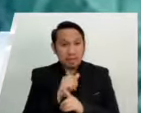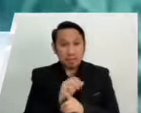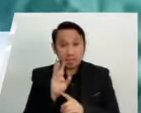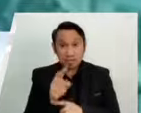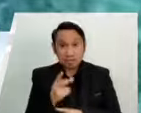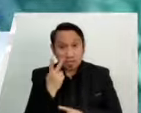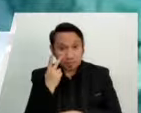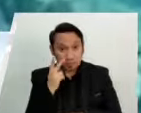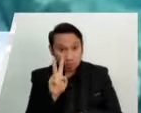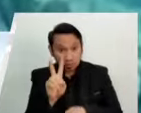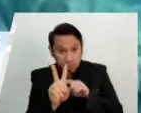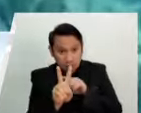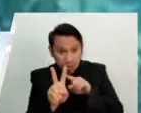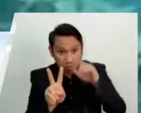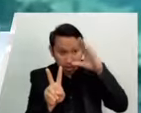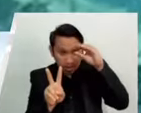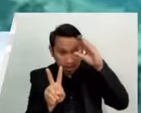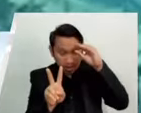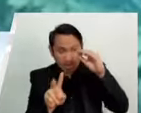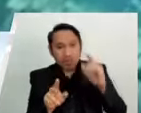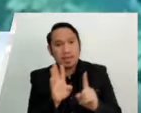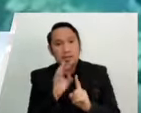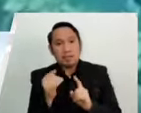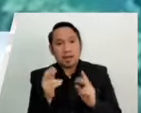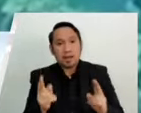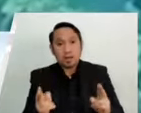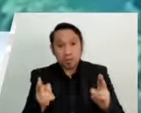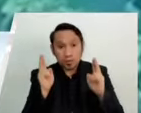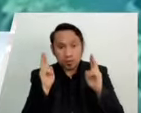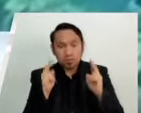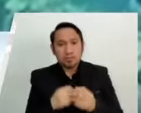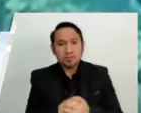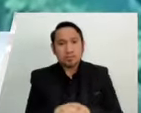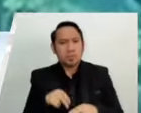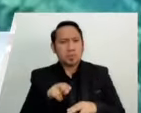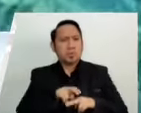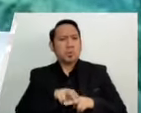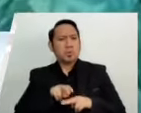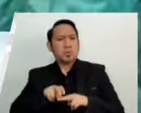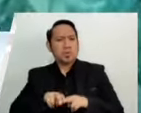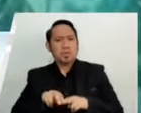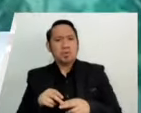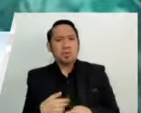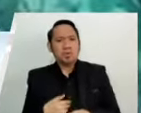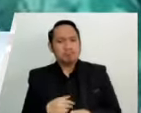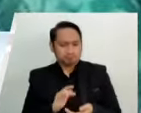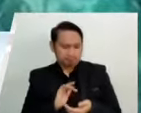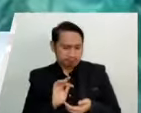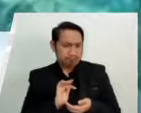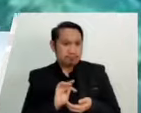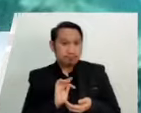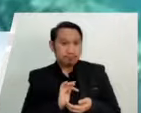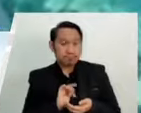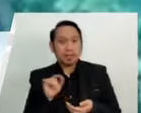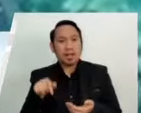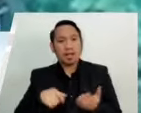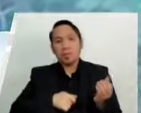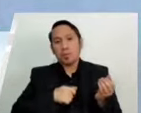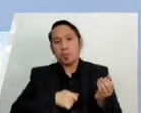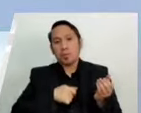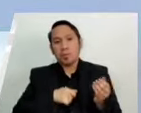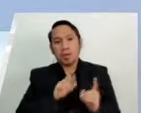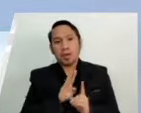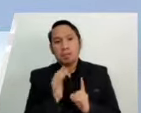ng barangay hall sa Santa Cruz, Maynila. Nakaupo ang dalawa habang nagsiselfone. Mga tanod pala sila na naka-duty ng sandaling